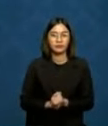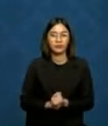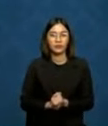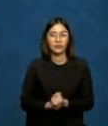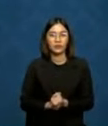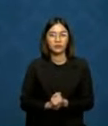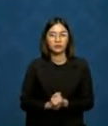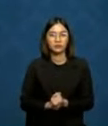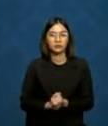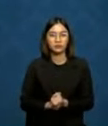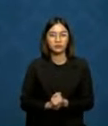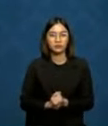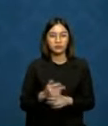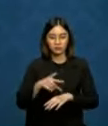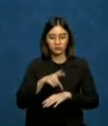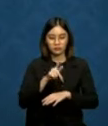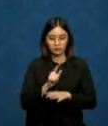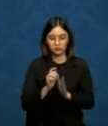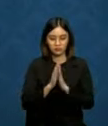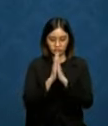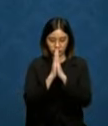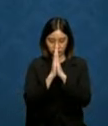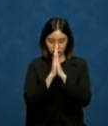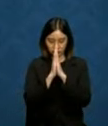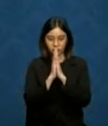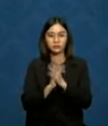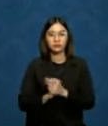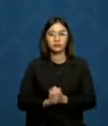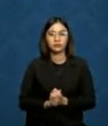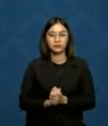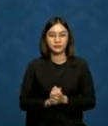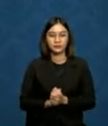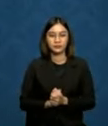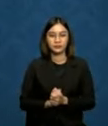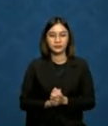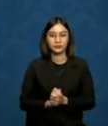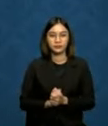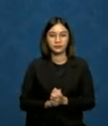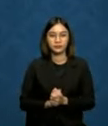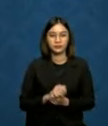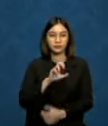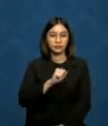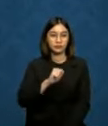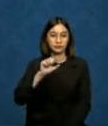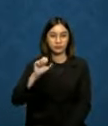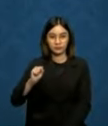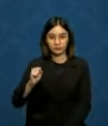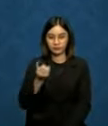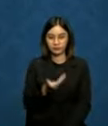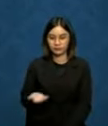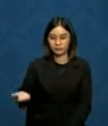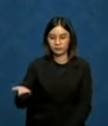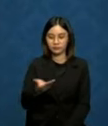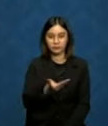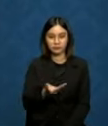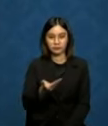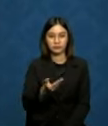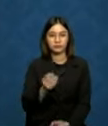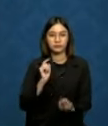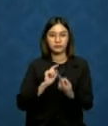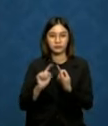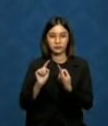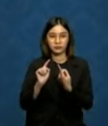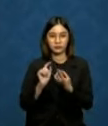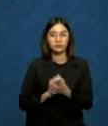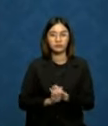ครับค่ะเรียนท่านประธานสภานะคะแล้วก็ท่านสมาชิกสภาผู้แทนราษฎรทุกท่านค่ะสำหรับ